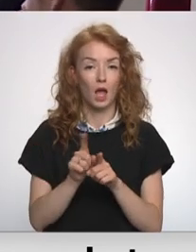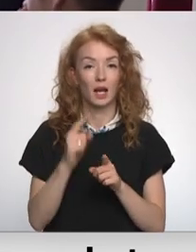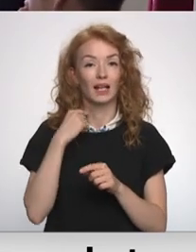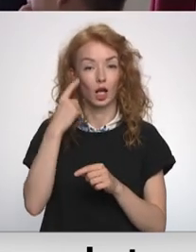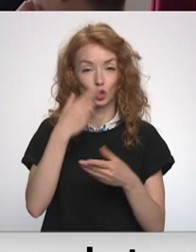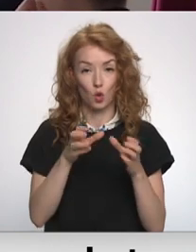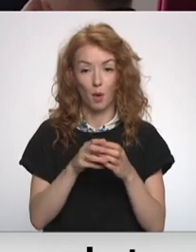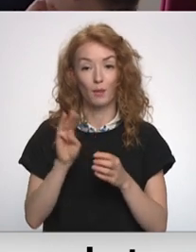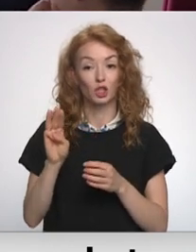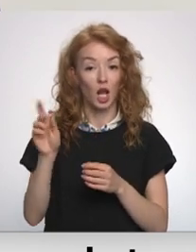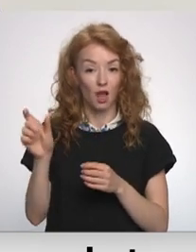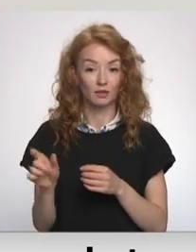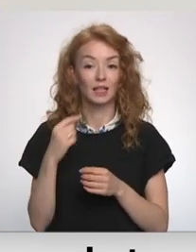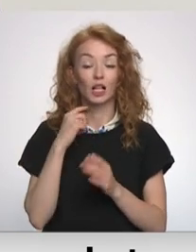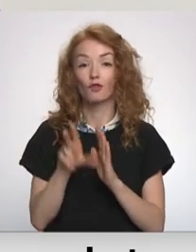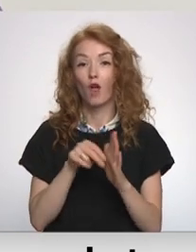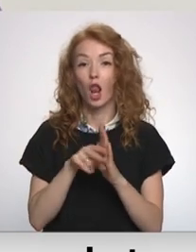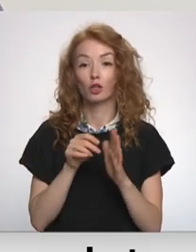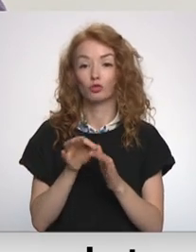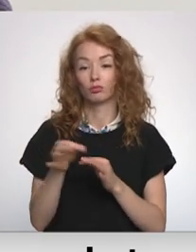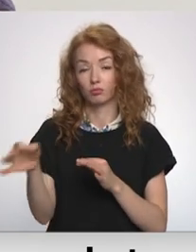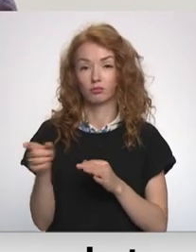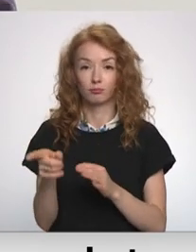Māris Mičerilskis, kurš Rīgas vēlēšana apgabalā